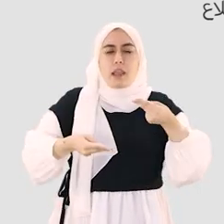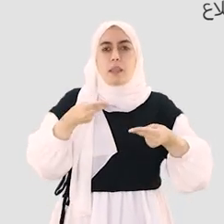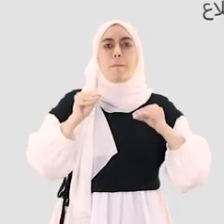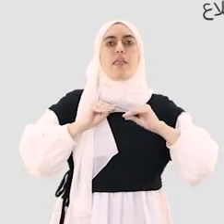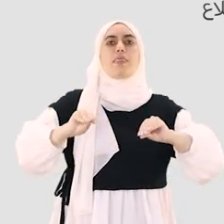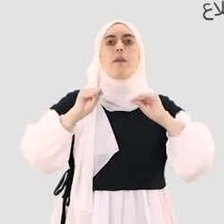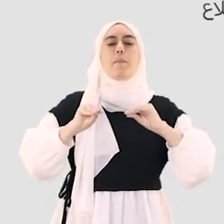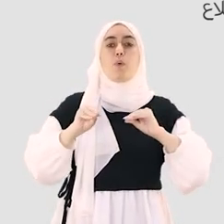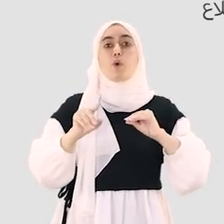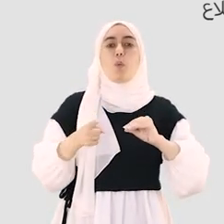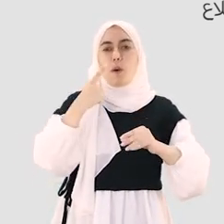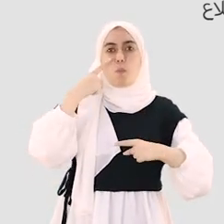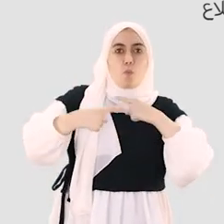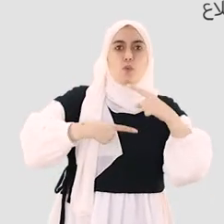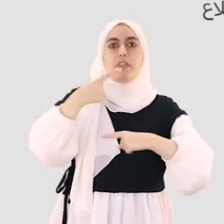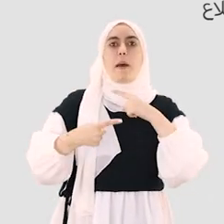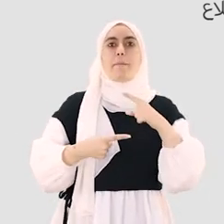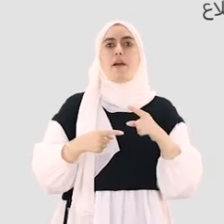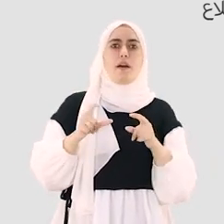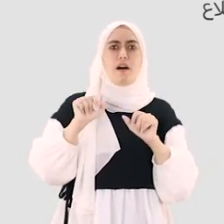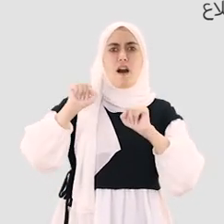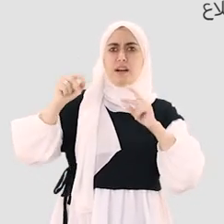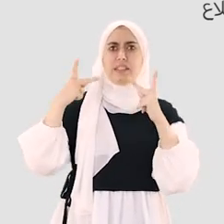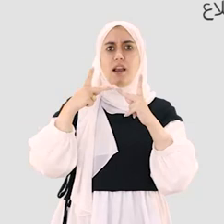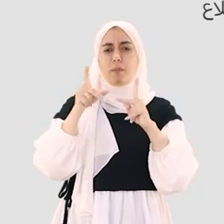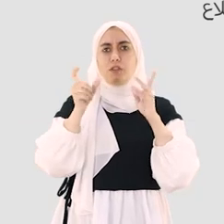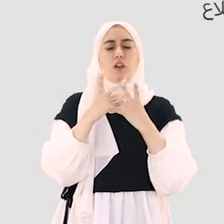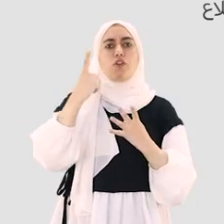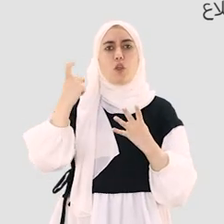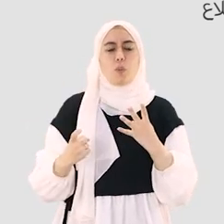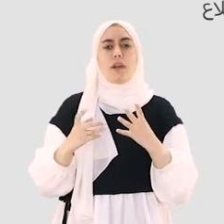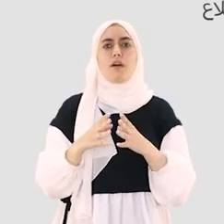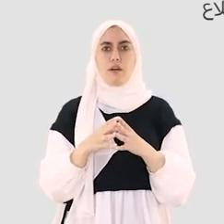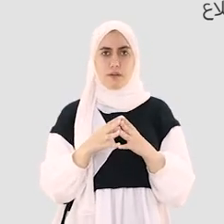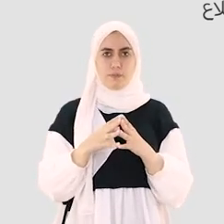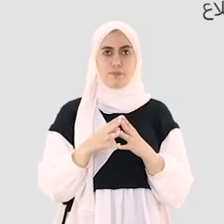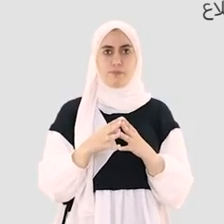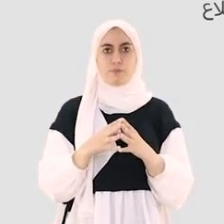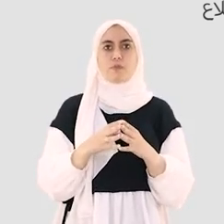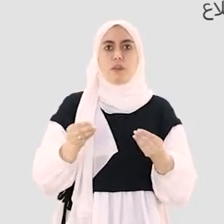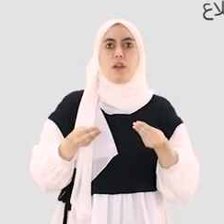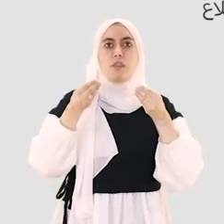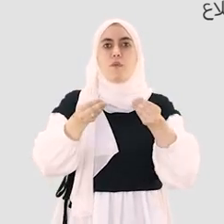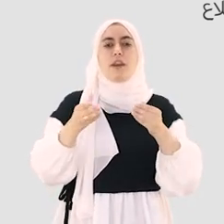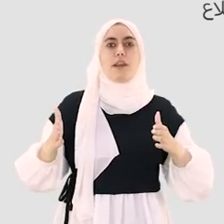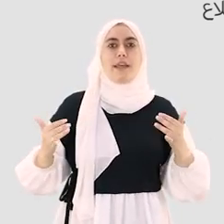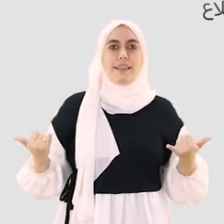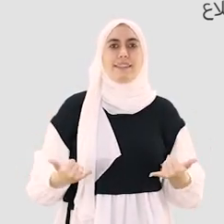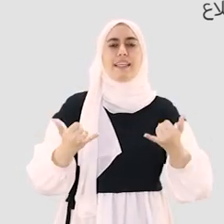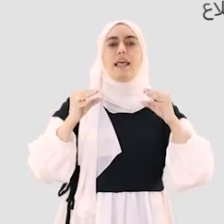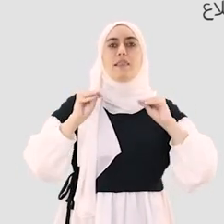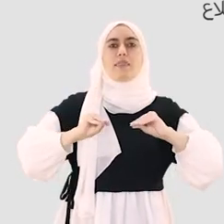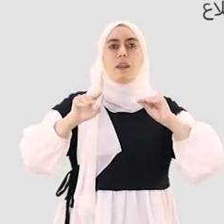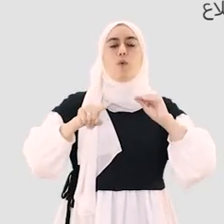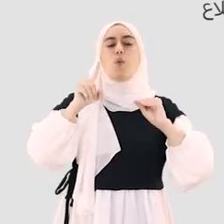للتقييم التربوي ومتابعه الوضع الاكاديمي للاشخاص ذوي الاعاقه توفير التسهيلات